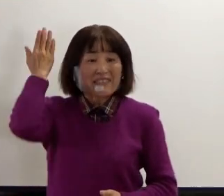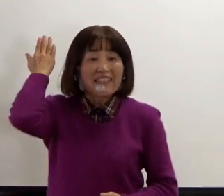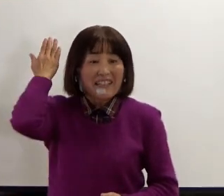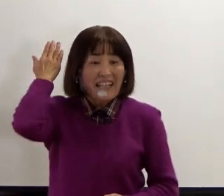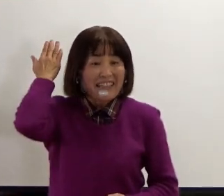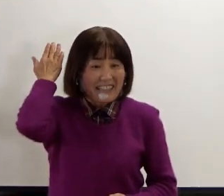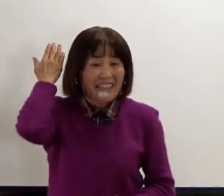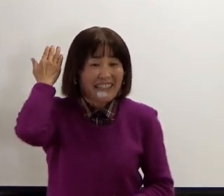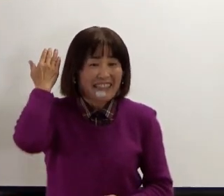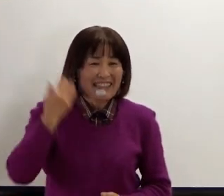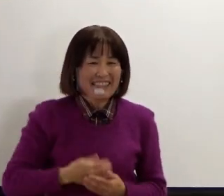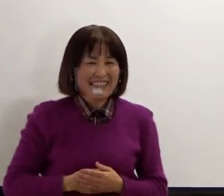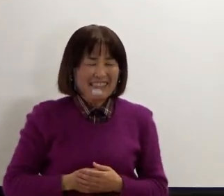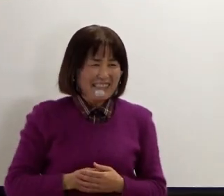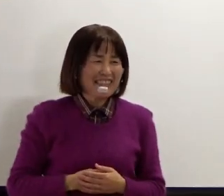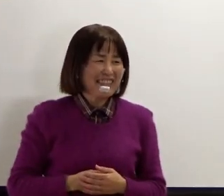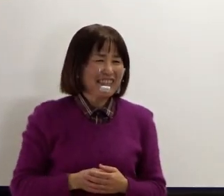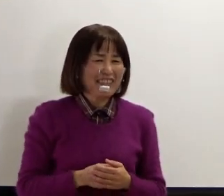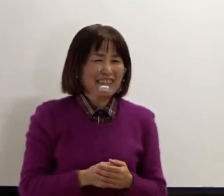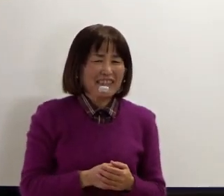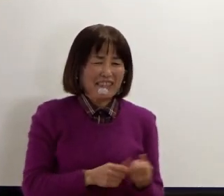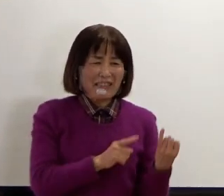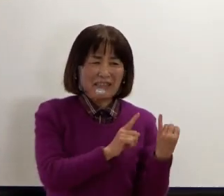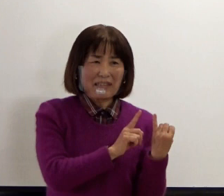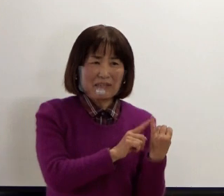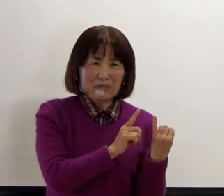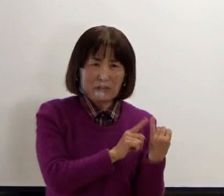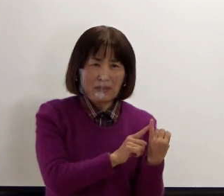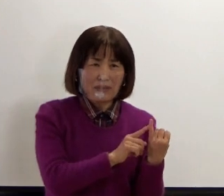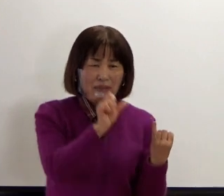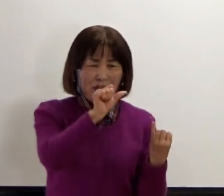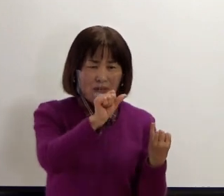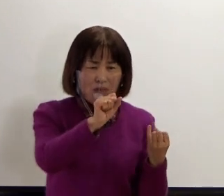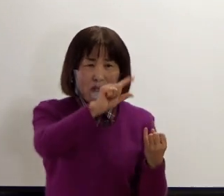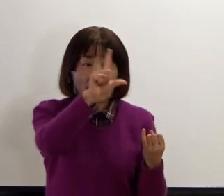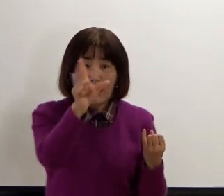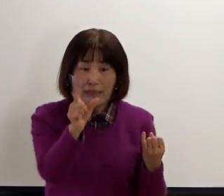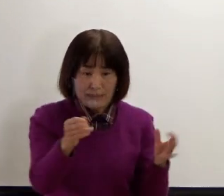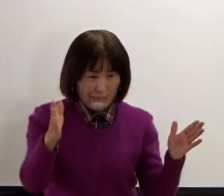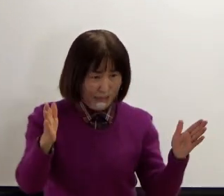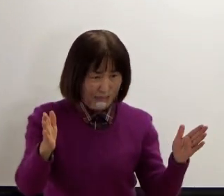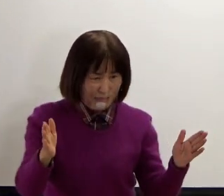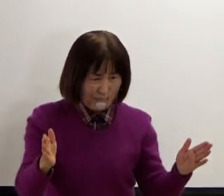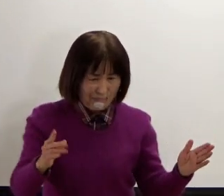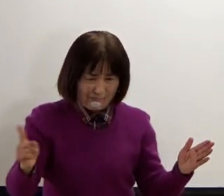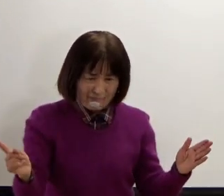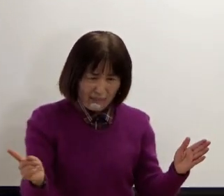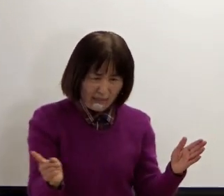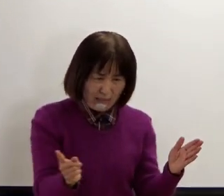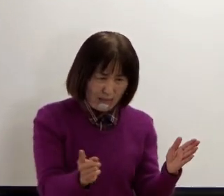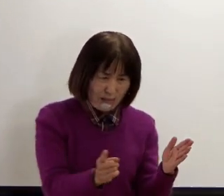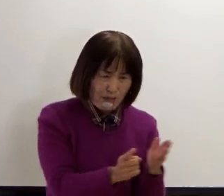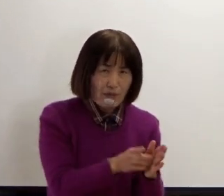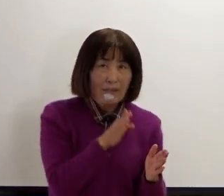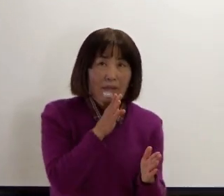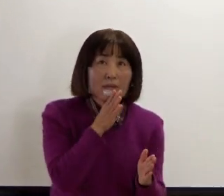ませんから、彼女はこの5ヶ月かけて確認したんだと思うんですね。